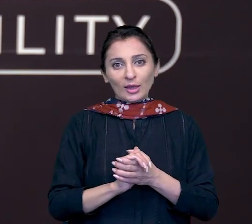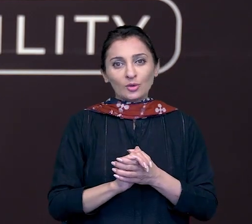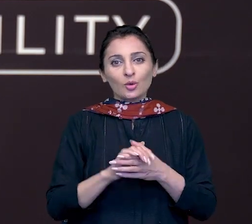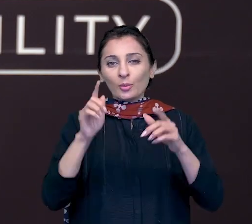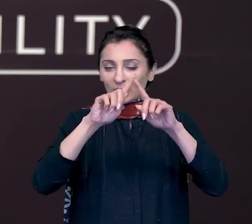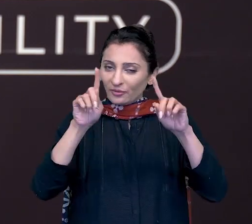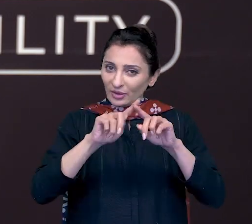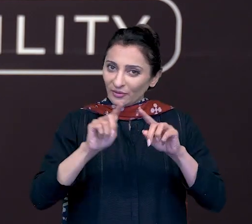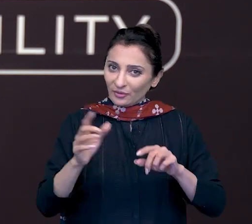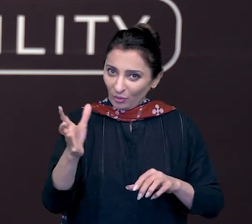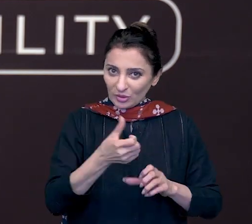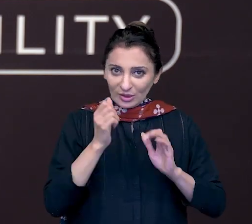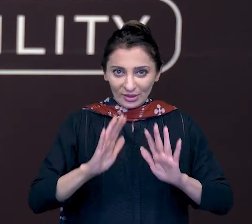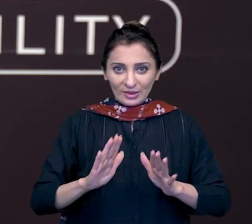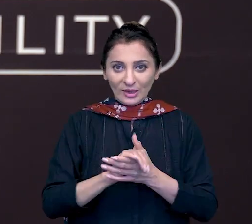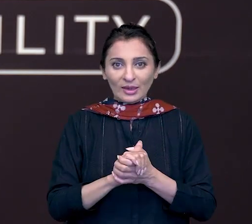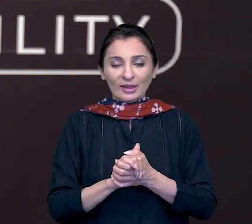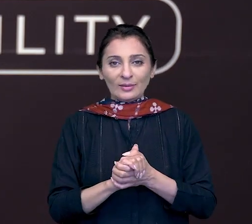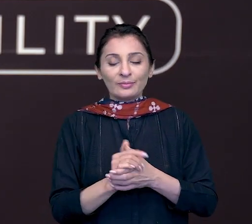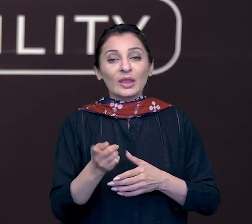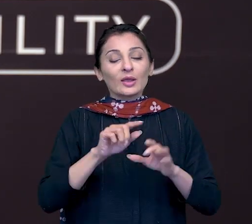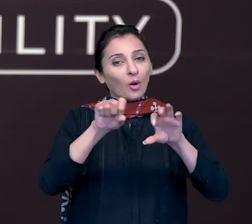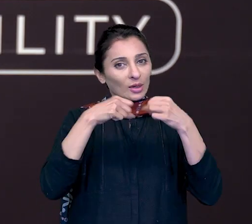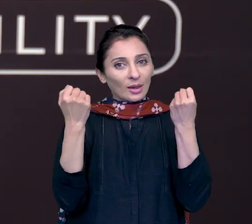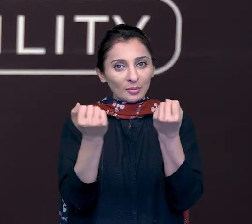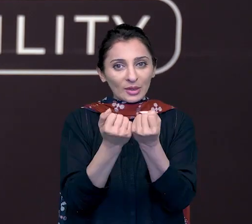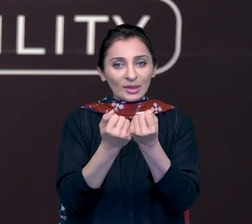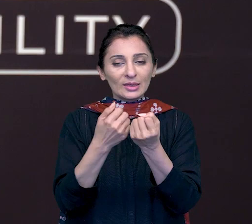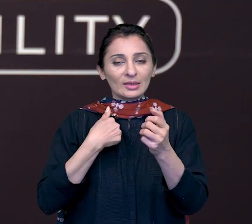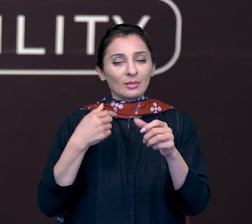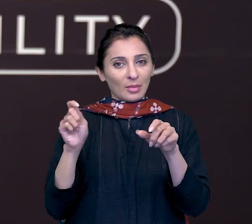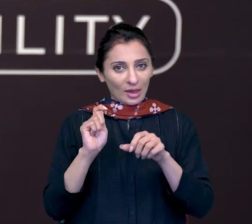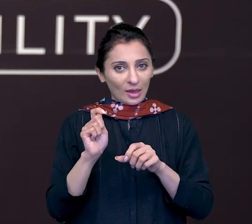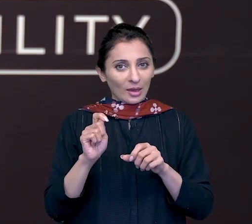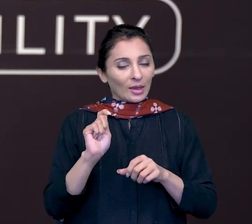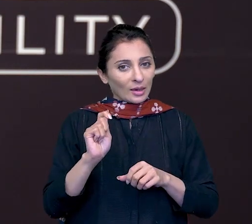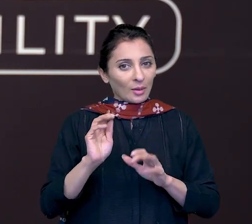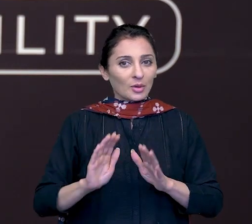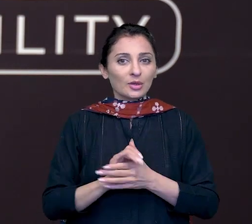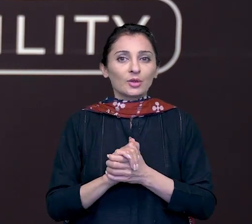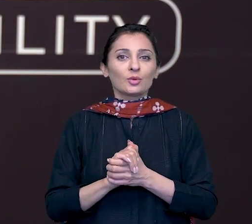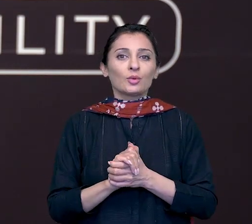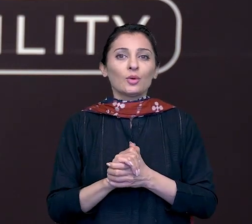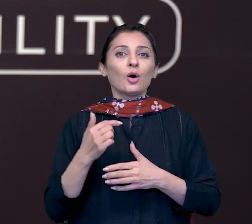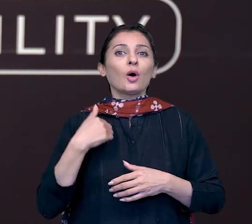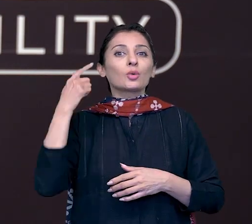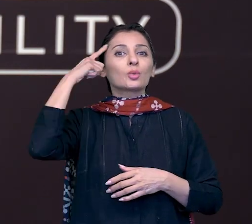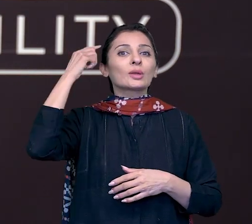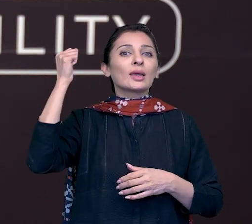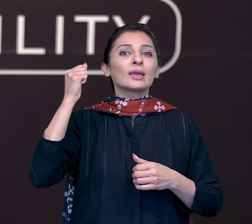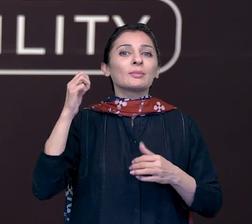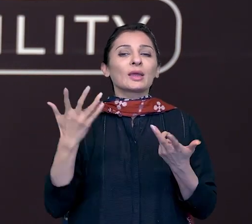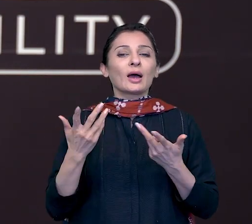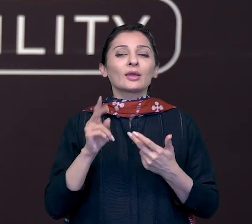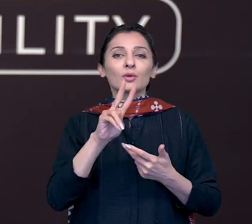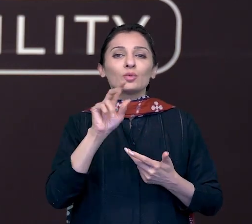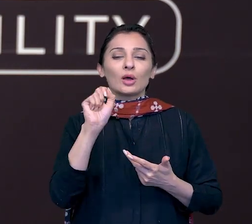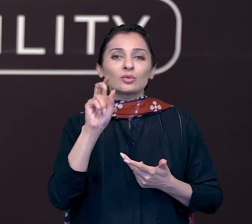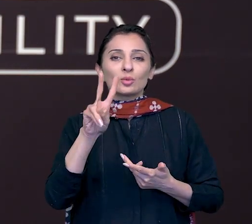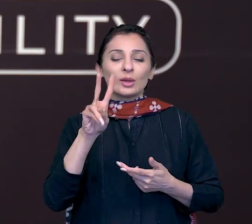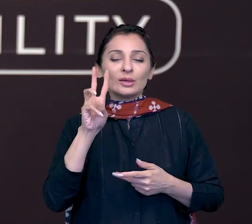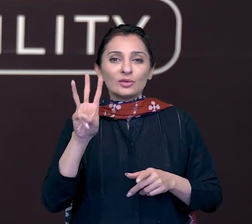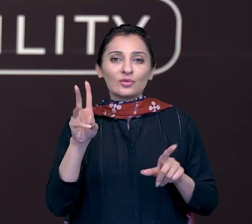بننے کا شوق ہے تو اور بھی بہت سی اپرچونیٹیز ہیں. ایک کمپنی ہے اسپیس ہیرو کے نام سے جن کے ساتھ میں کام کر